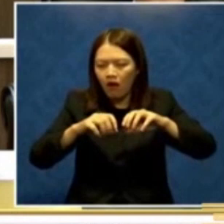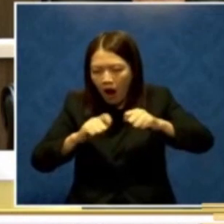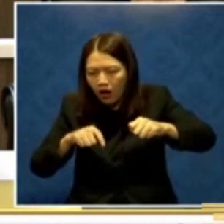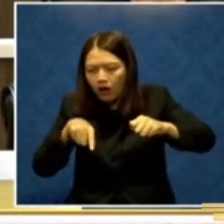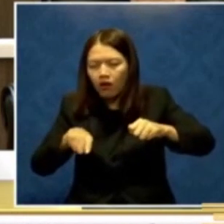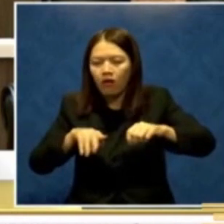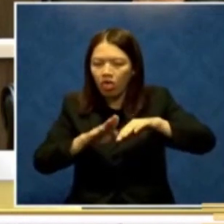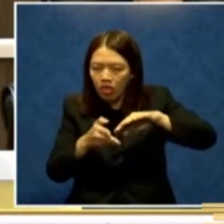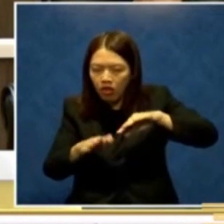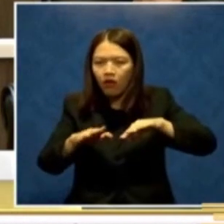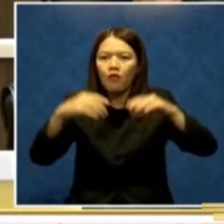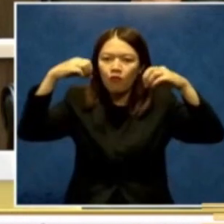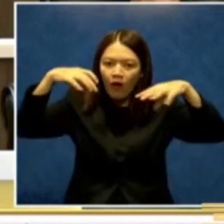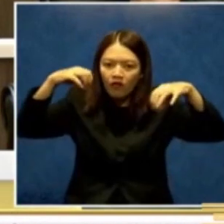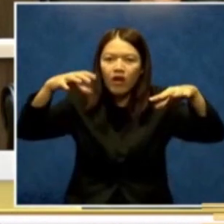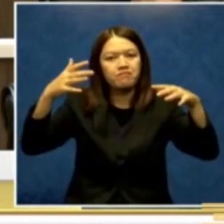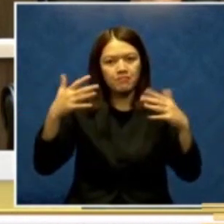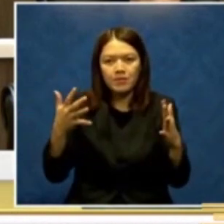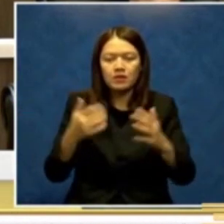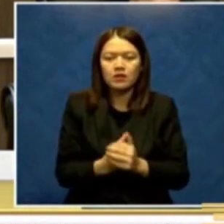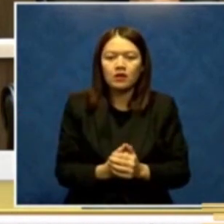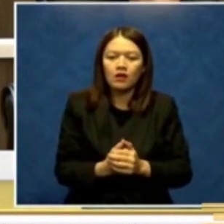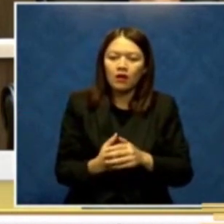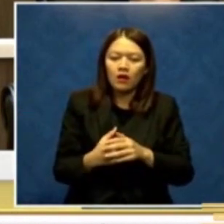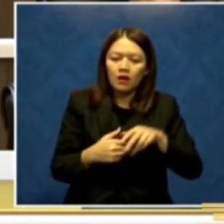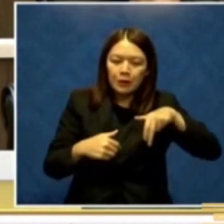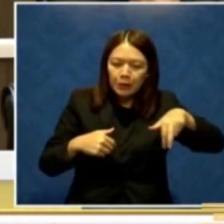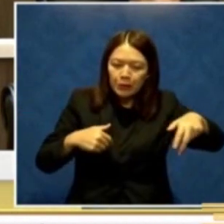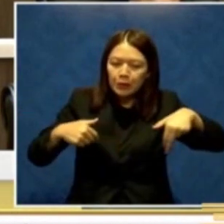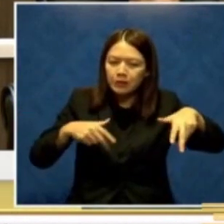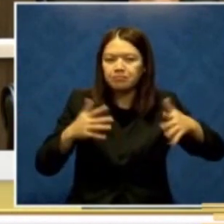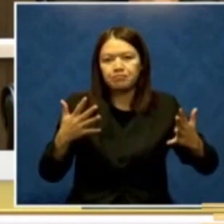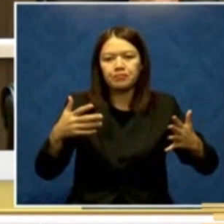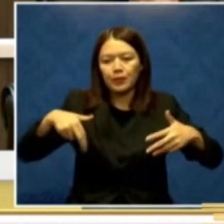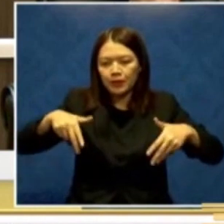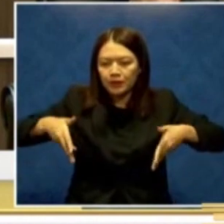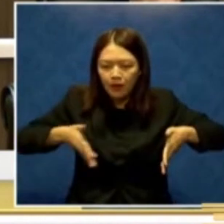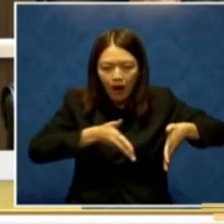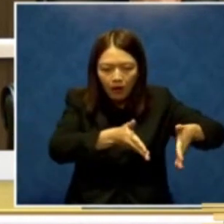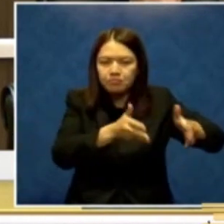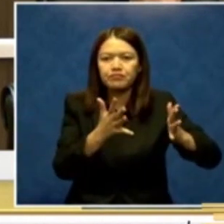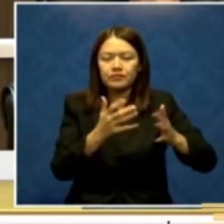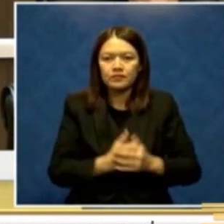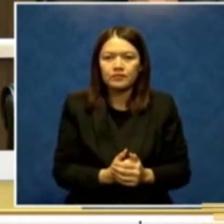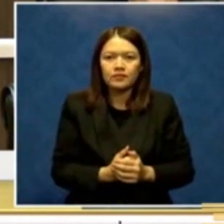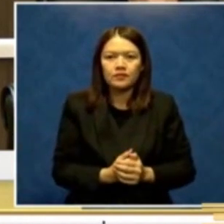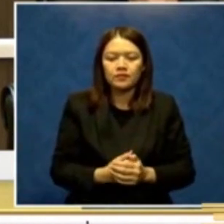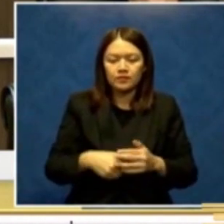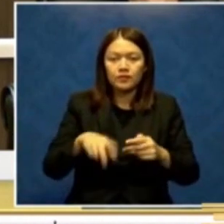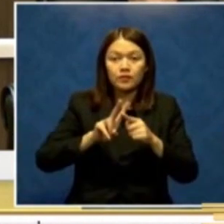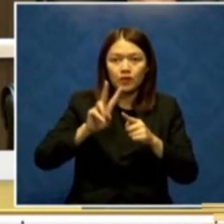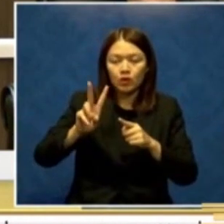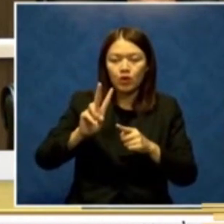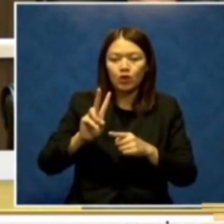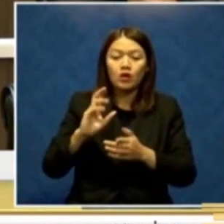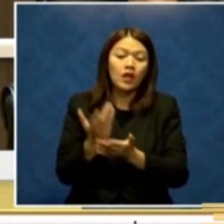ลุดแล้วก็ไม่มีไฟฟ้าสองสว่างแล้วก็ทางเท้าใหกพี่นพยาชนเรื่ที่สองนะครับขอให้ก